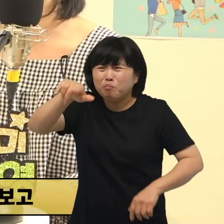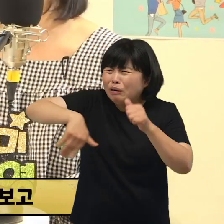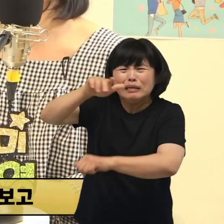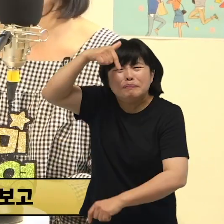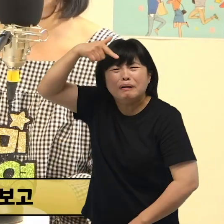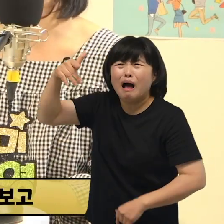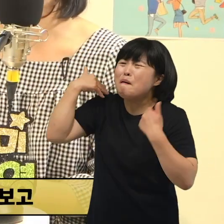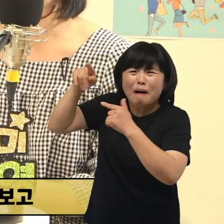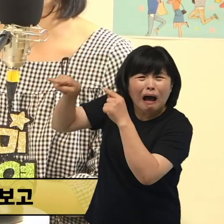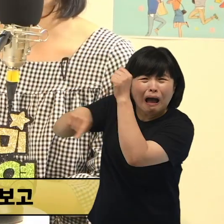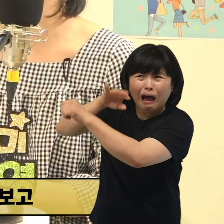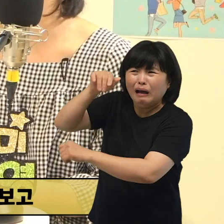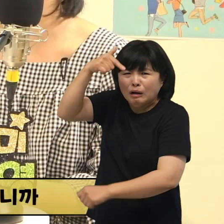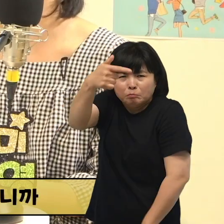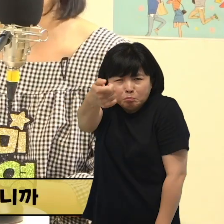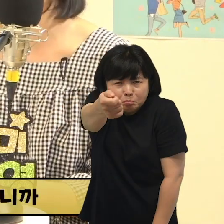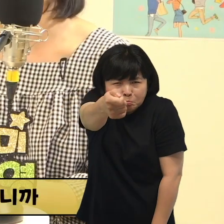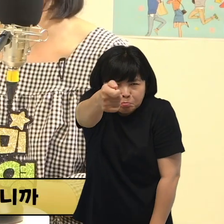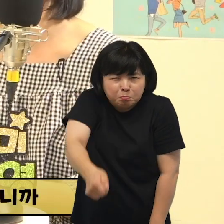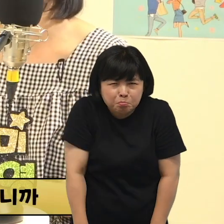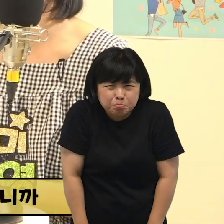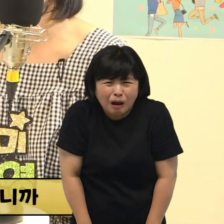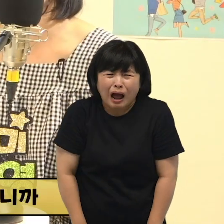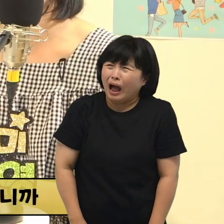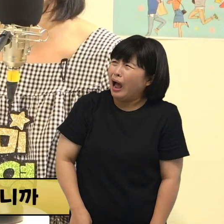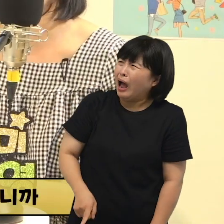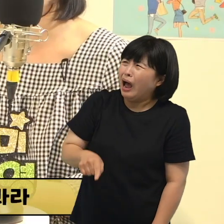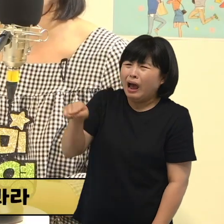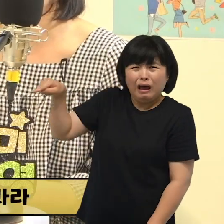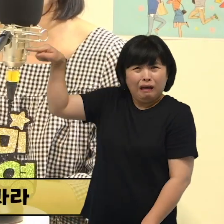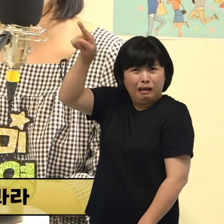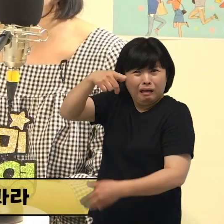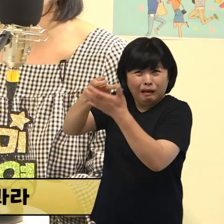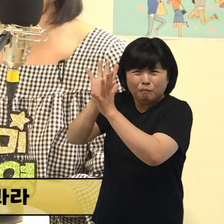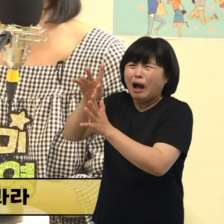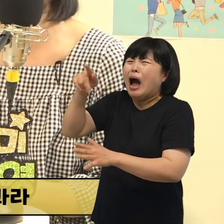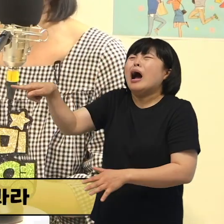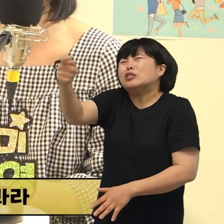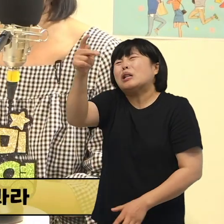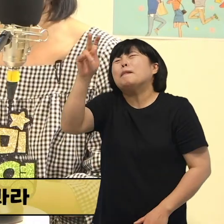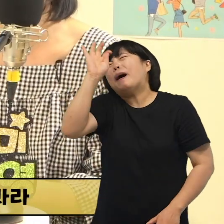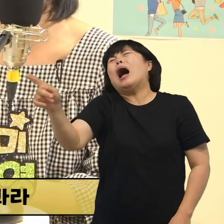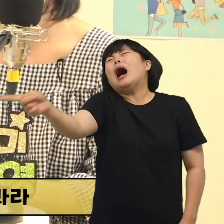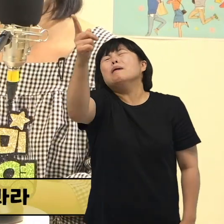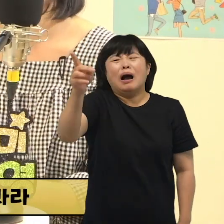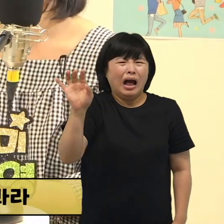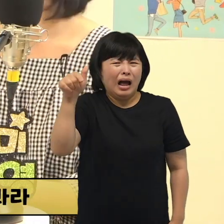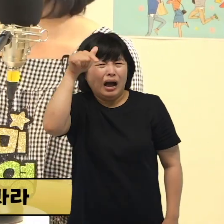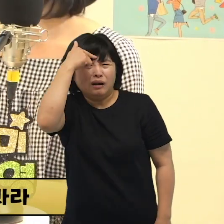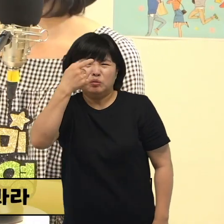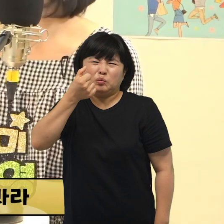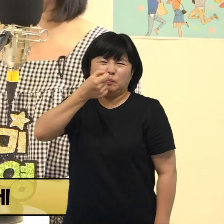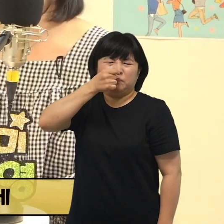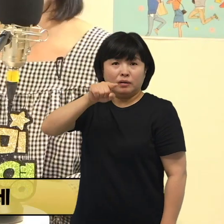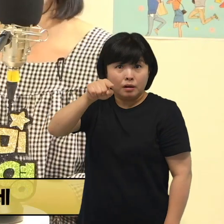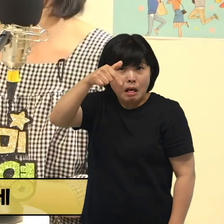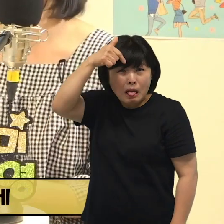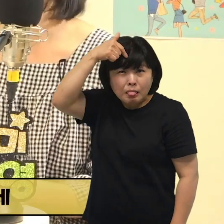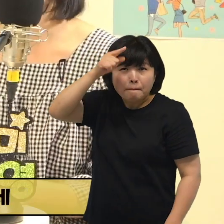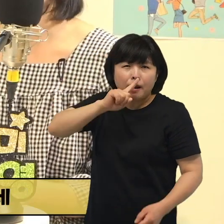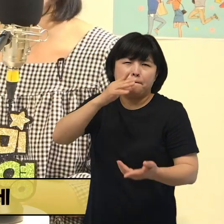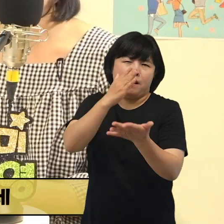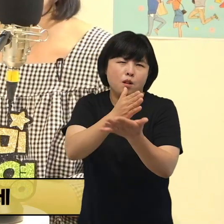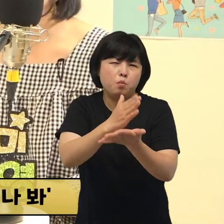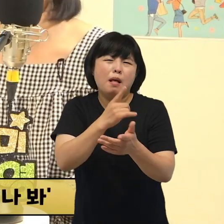그래서 어른들 보고 우리는 이제 TV 보는 세대 아니니까 TV 보는 세대는 가서 TV나 봐라. 그런 그래서 맨날